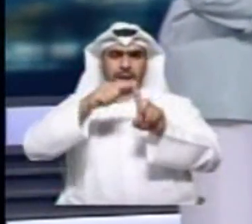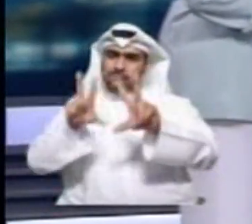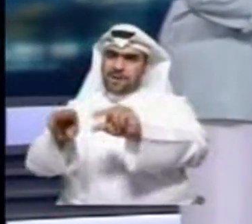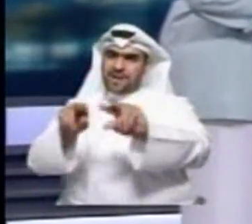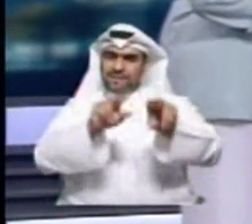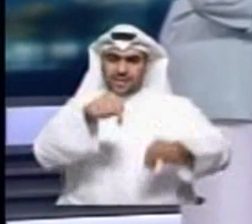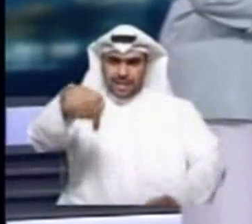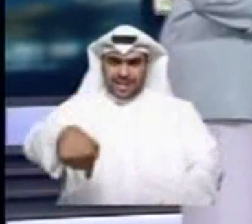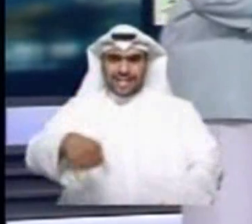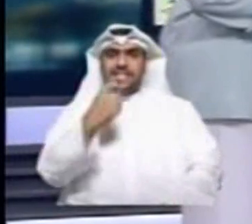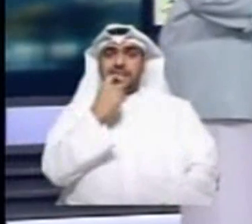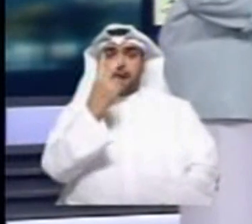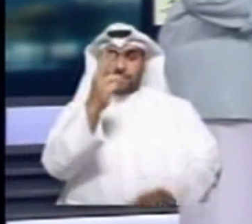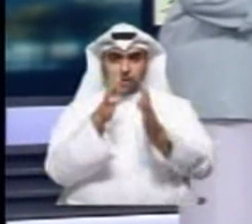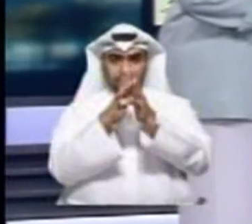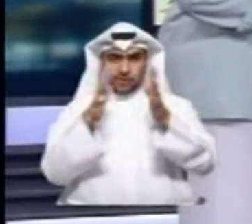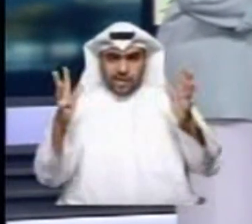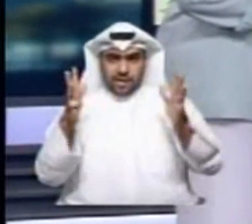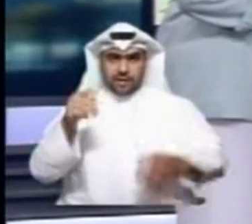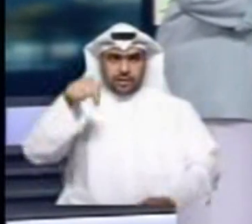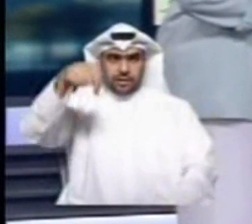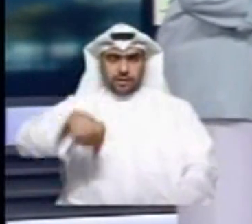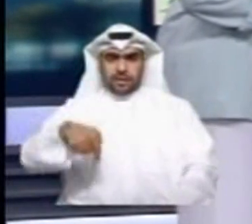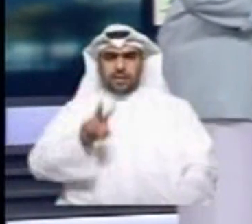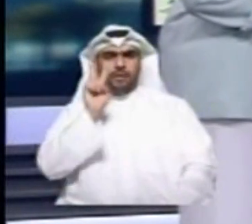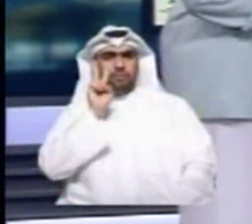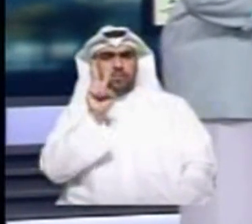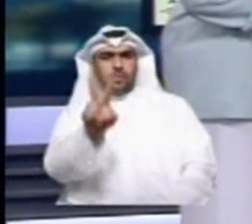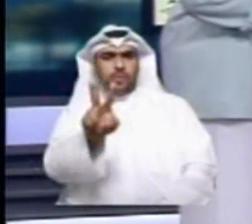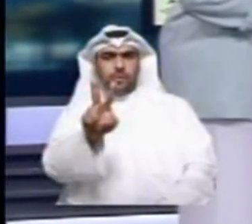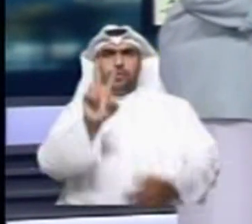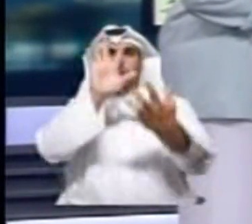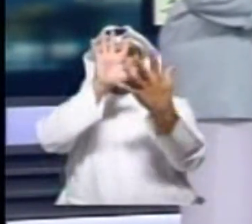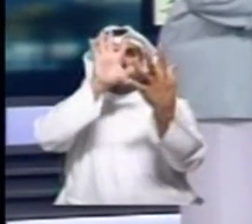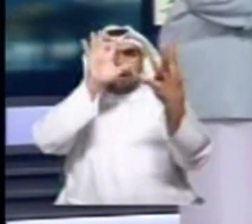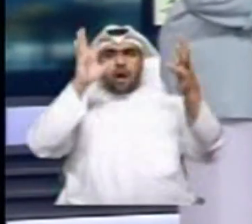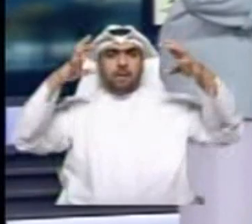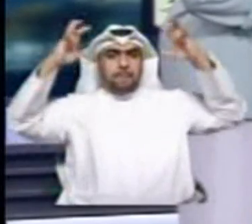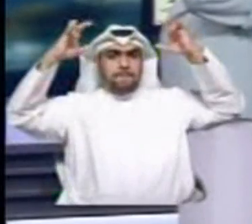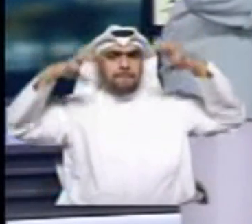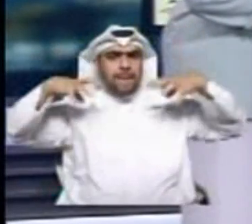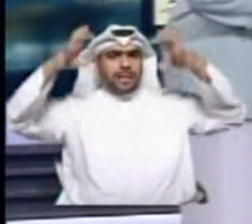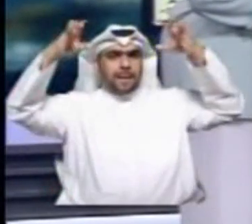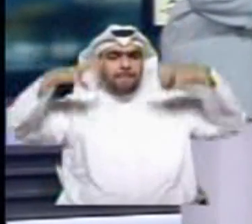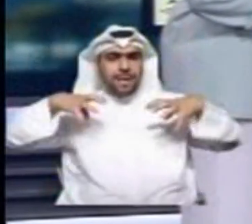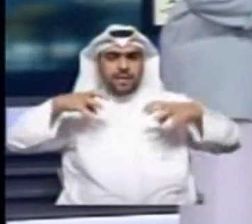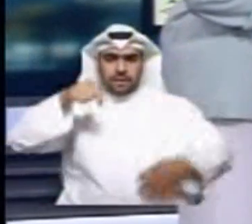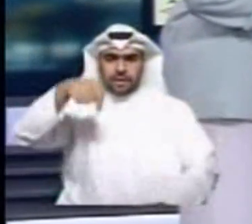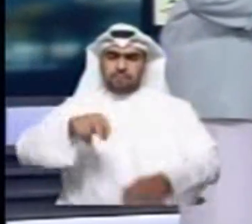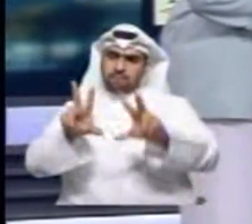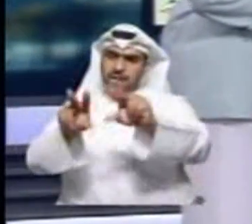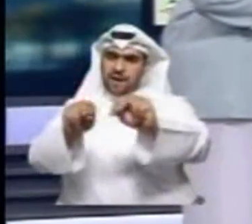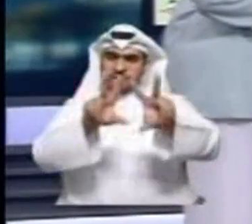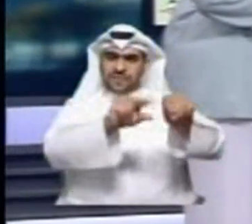الامطار اللي مسجلتها بالنسبه للتوقعات النماذج العديدة أنا راح تكون حول المعدل. نعم. نفس الشيء ما راح تكون أعلى ولا